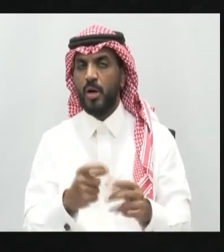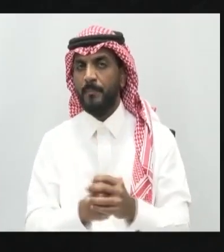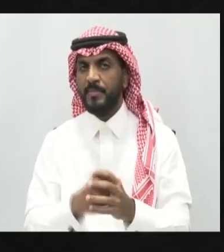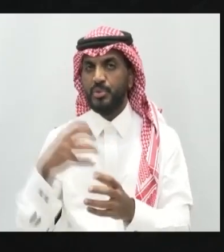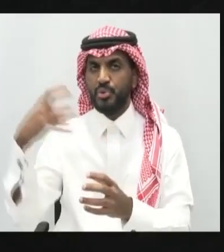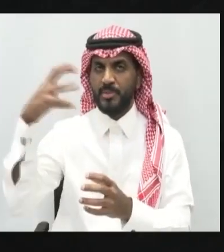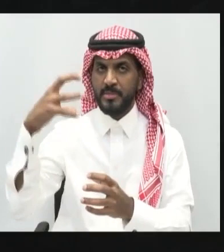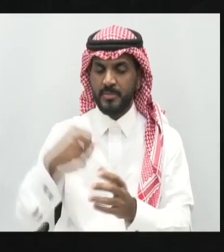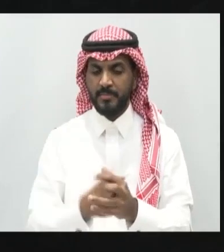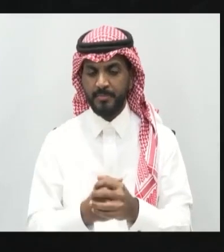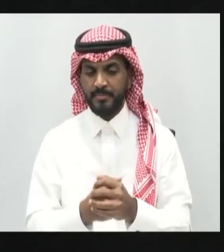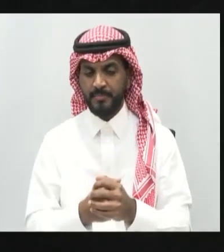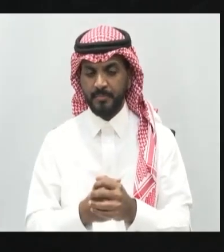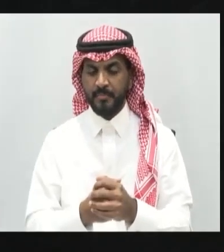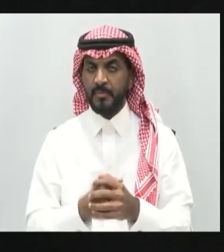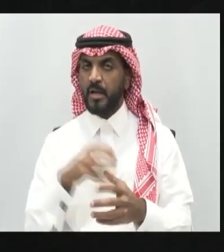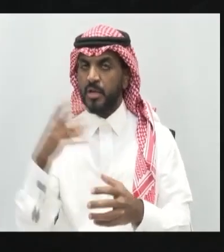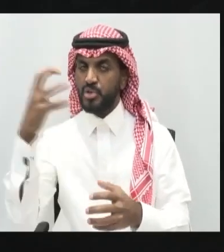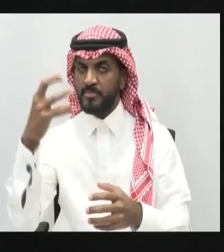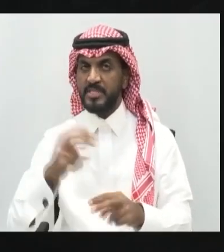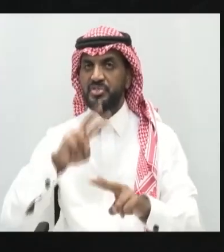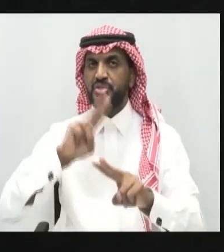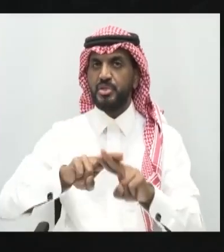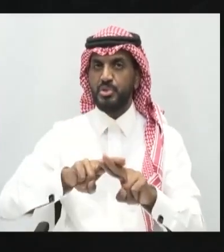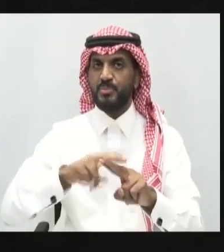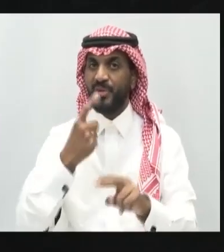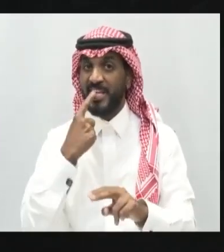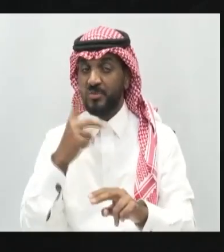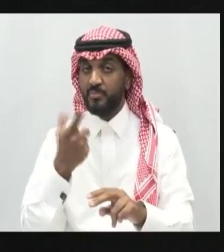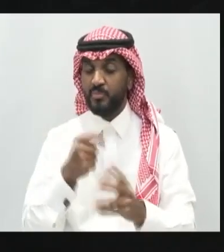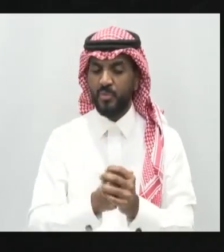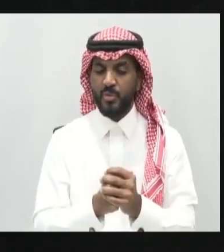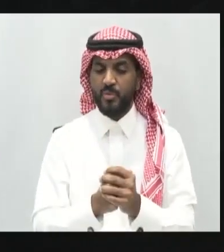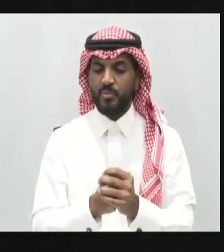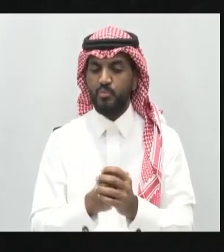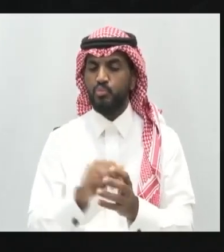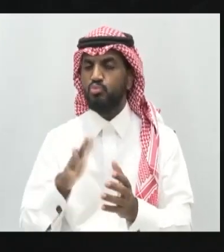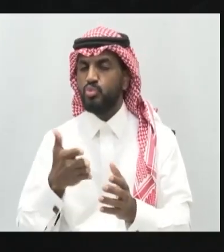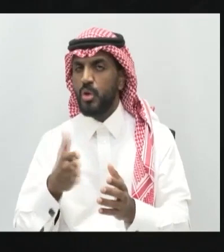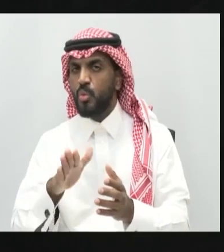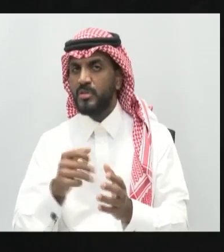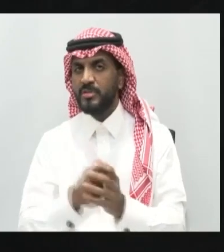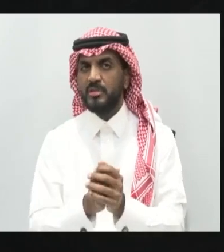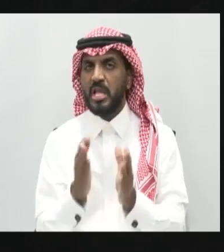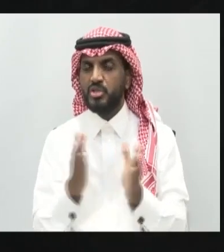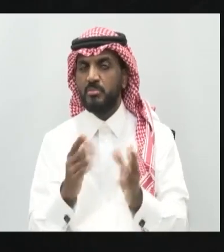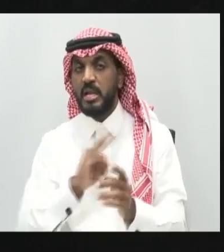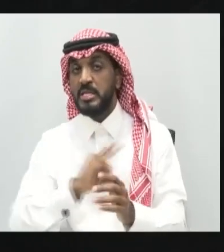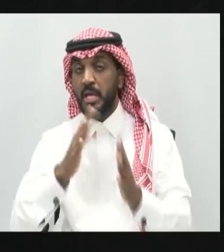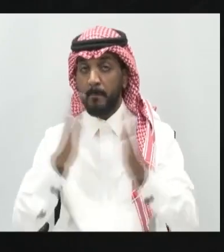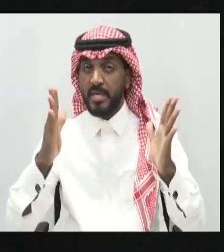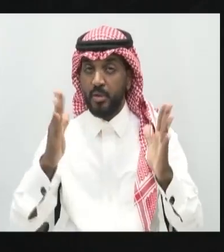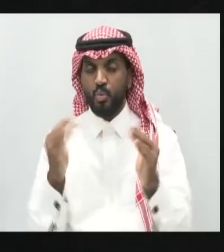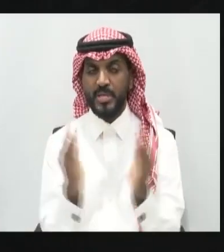هو الشمس الشمس نجم متوسط الحجم يعني لاه كبير ولاه